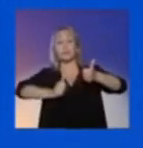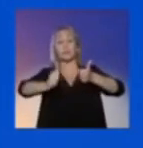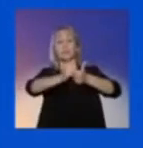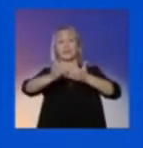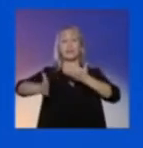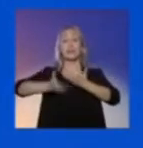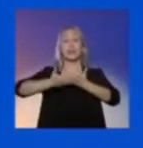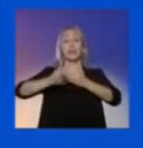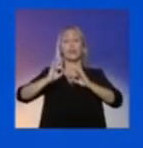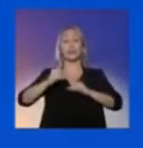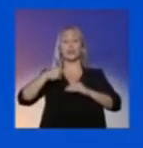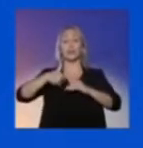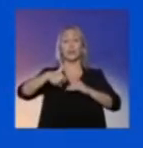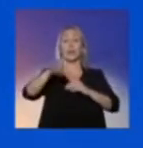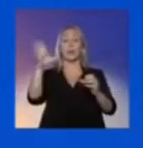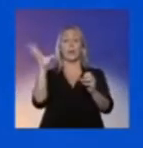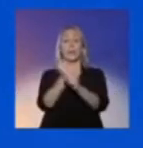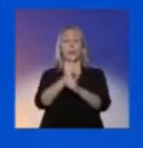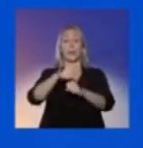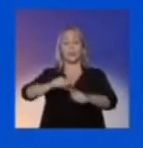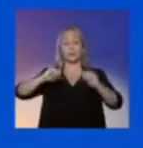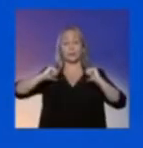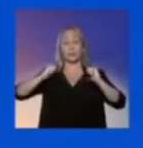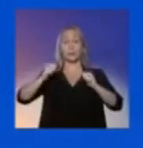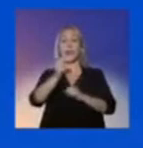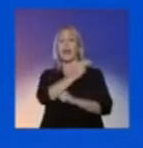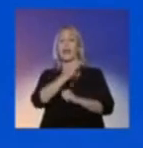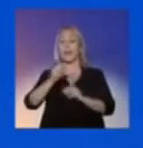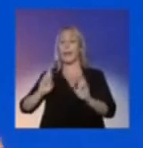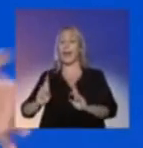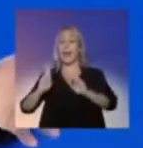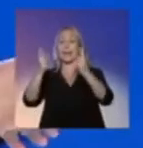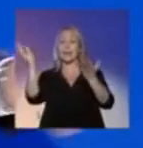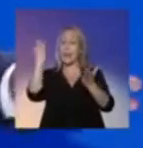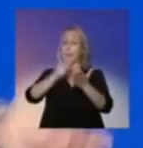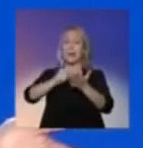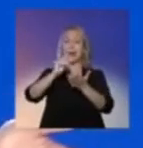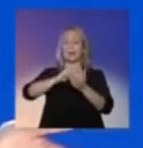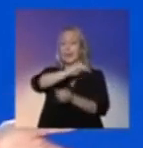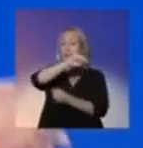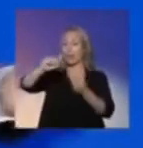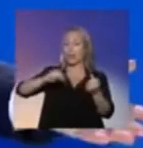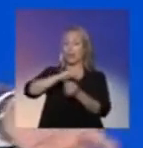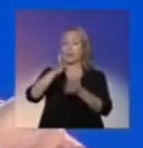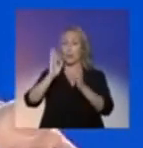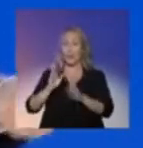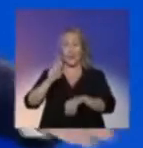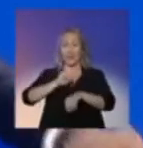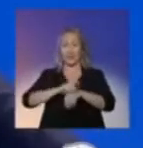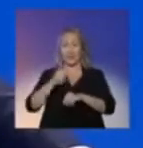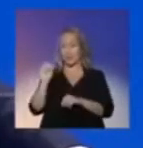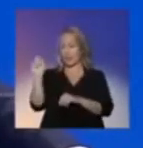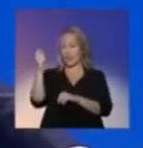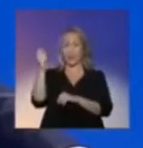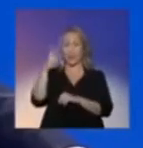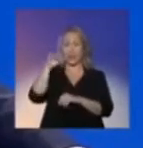να κερδίσει το μέλλον και να μπει δυναμικά στον τομέα των ανανεώσιμων πηγών ενέργειας. Είναι θλιβερό ότι η ΔΕΗ έχει ανύπαρκτο